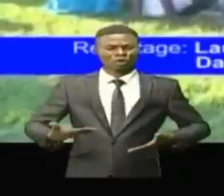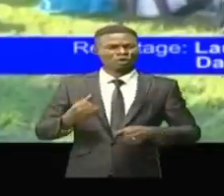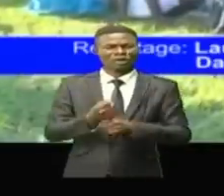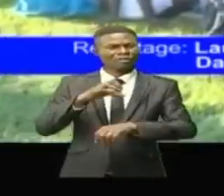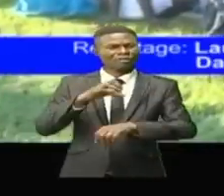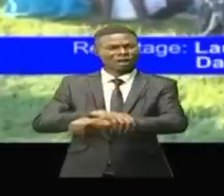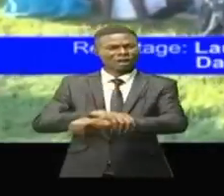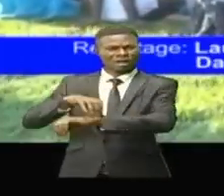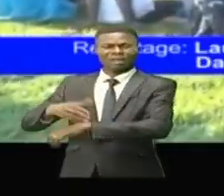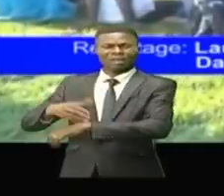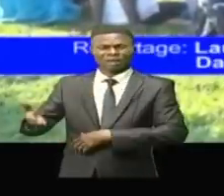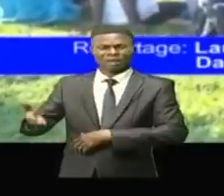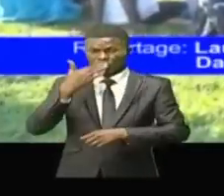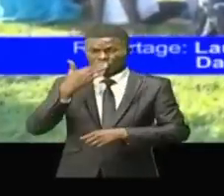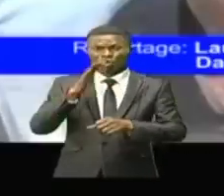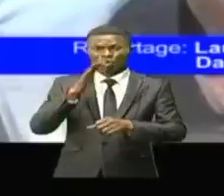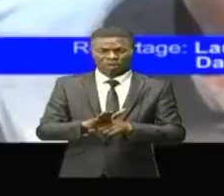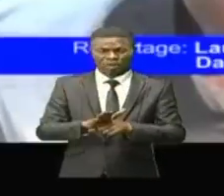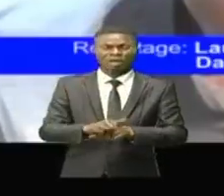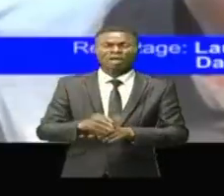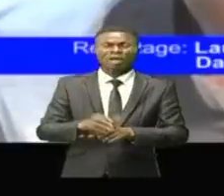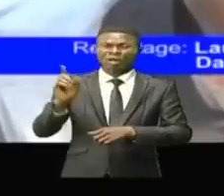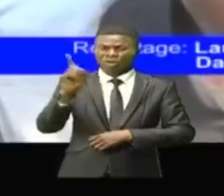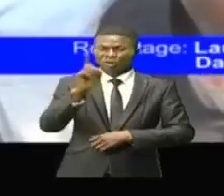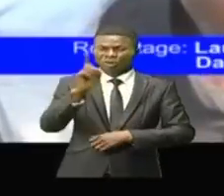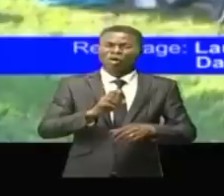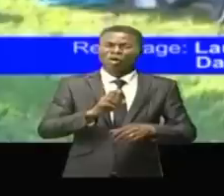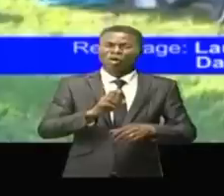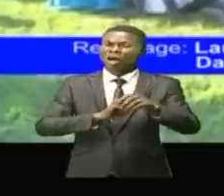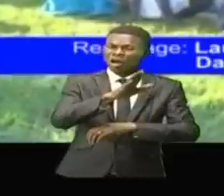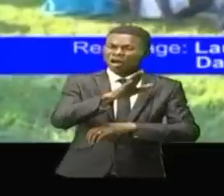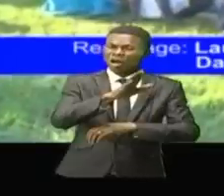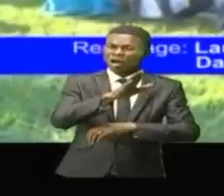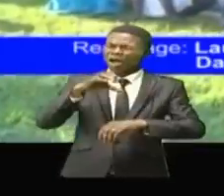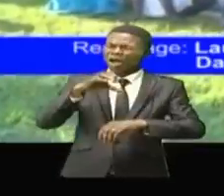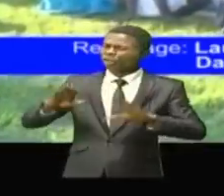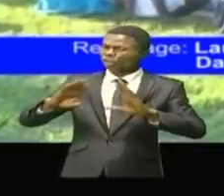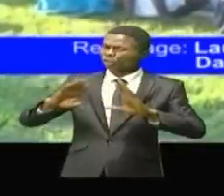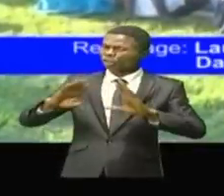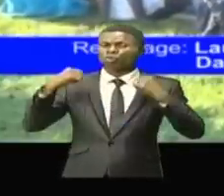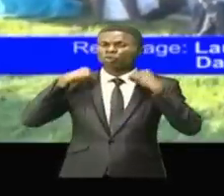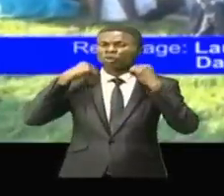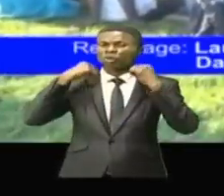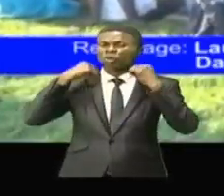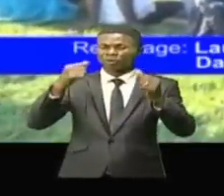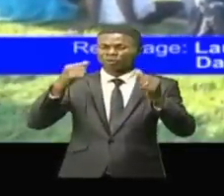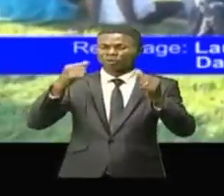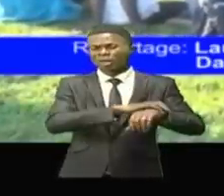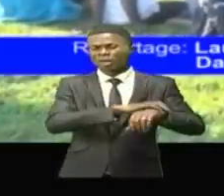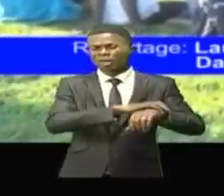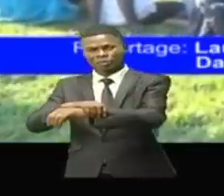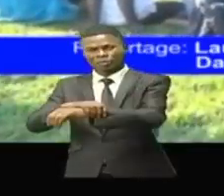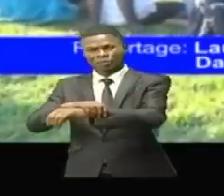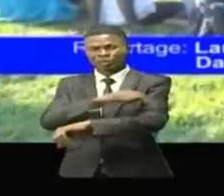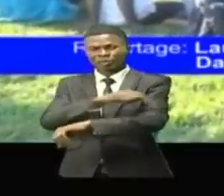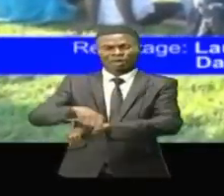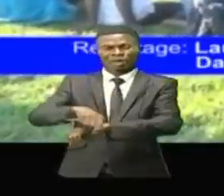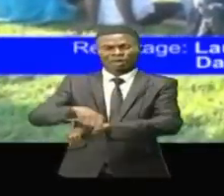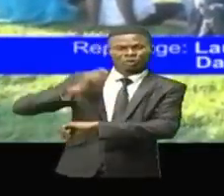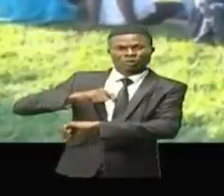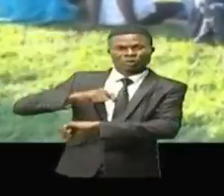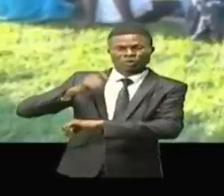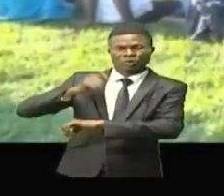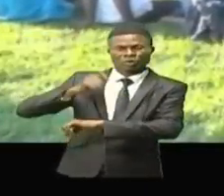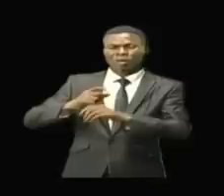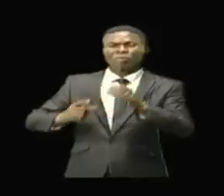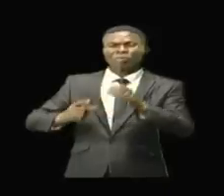Dima promet que chaque criminel sera traqué jusqu'à son dernier retranchement. Ils ont été acheminés à la justice pour répondre de